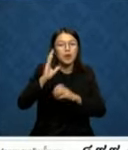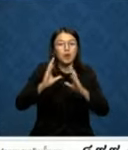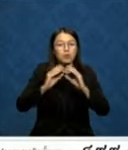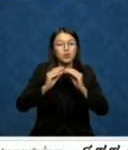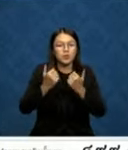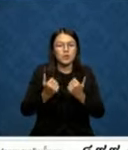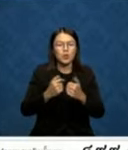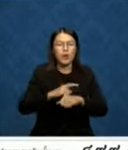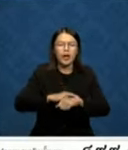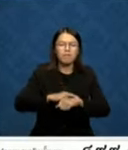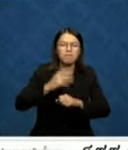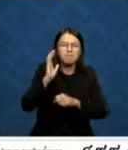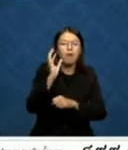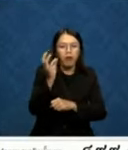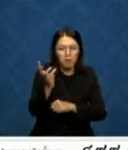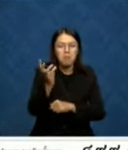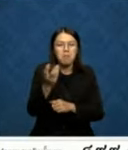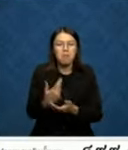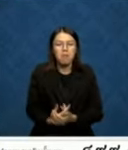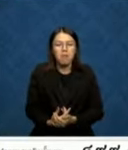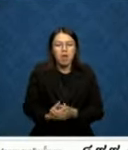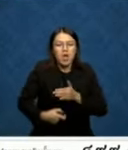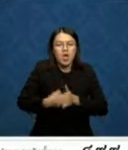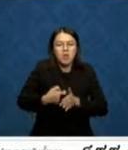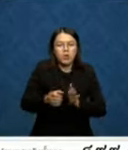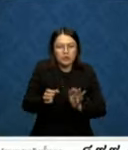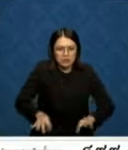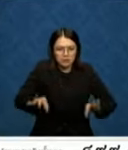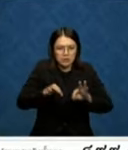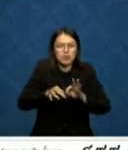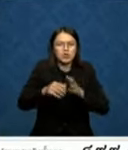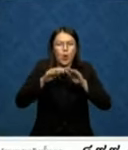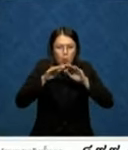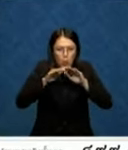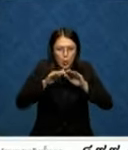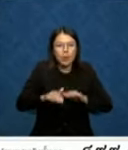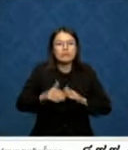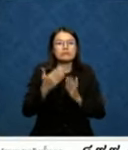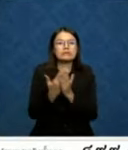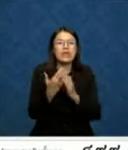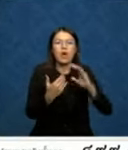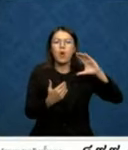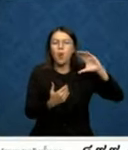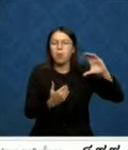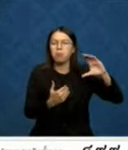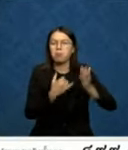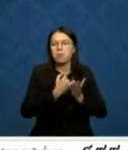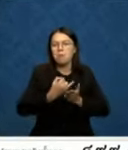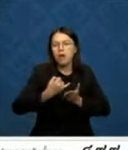แห่งนี้ไม่มากเพื่อแสดงเหตุผลถึงความจำเป็นต้องปรับลดวงเงินงบประมาณรายจ่